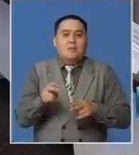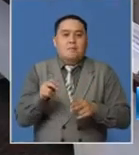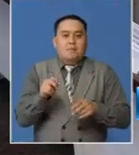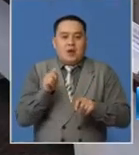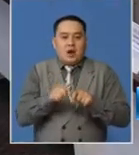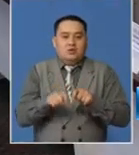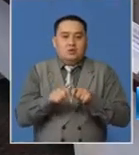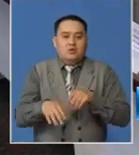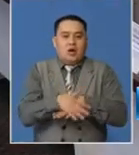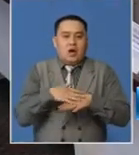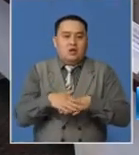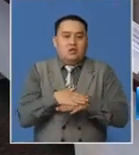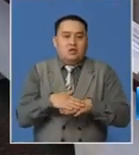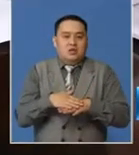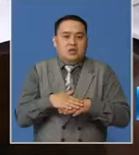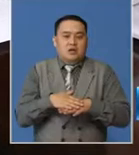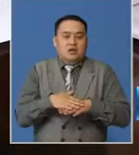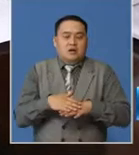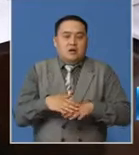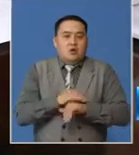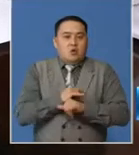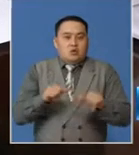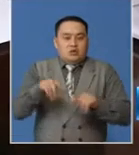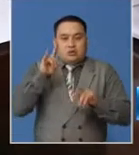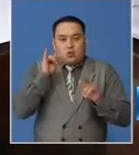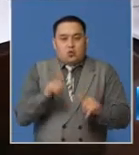среди населения такая функция пока еще не имеет большого спроса.